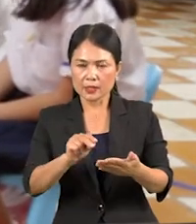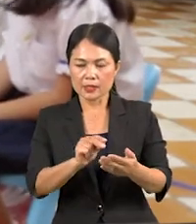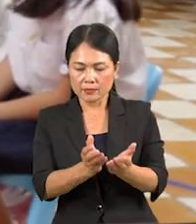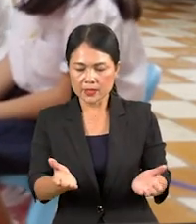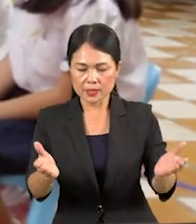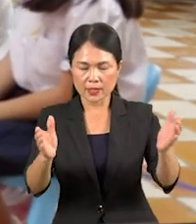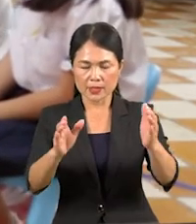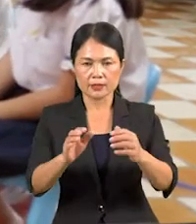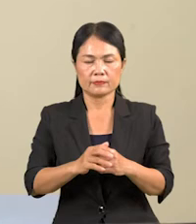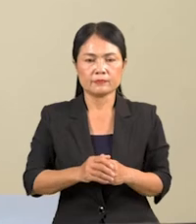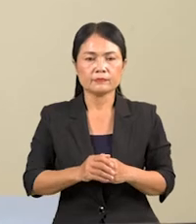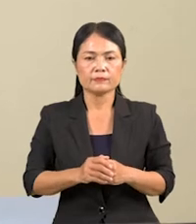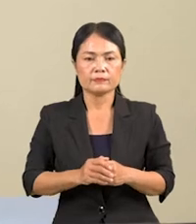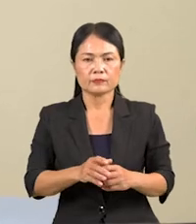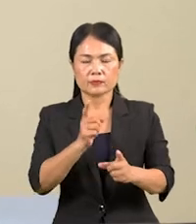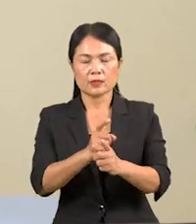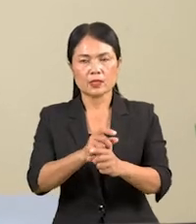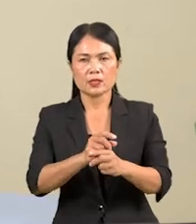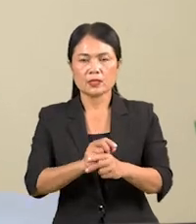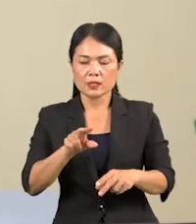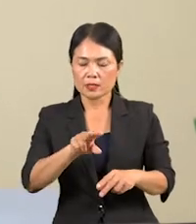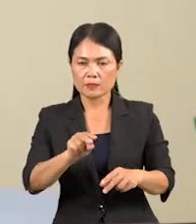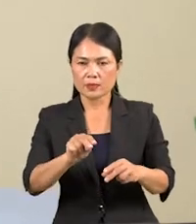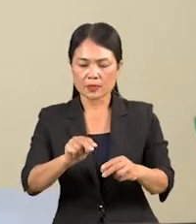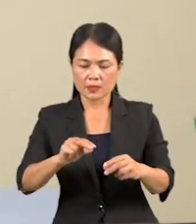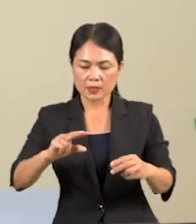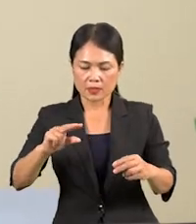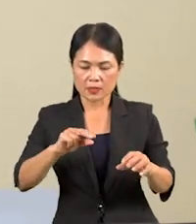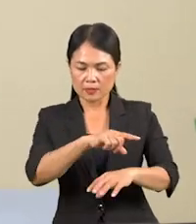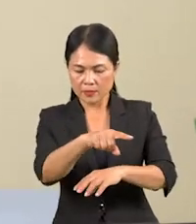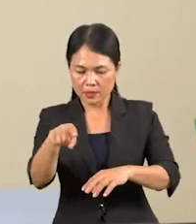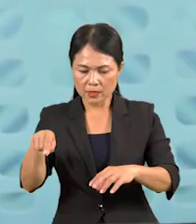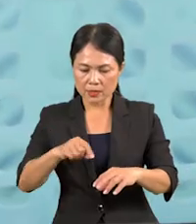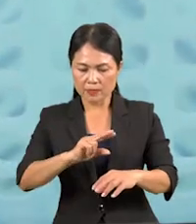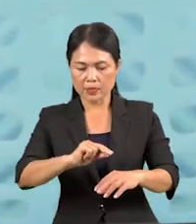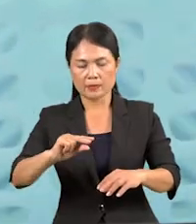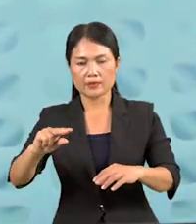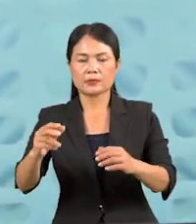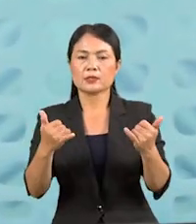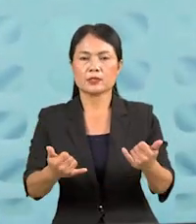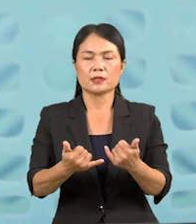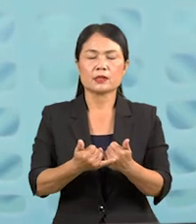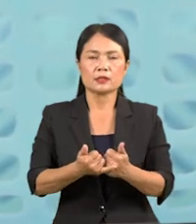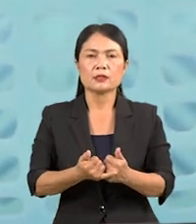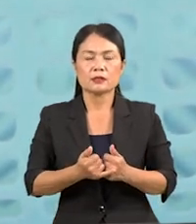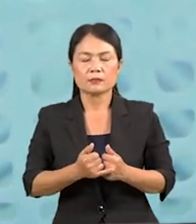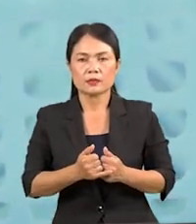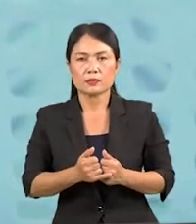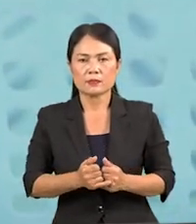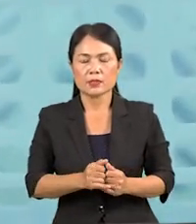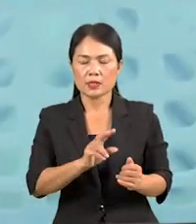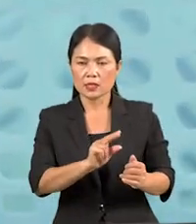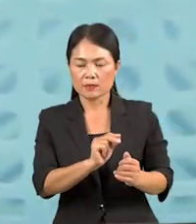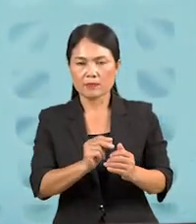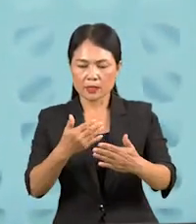ហ៎ចាកូនត្រូវយកដង្គៀបនេះគៀបនៅមាត់កញ្ច្រែងឃើញទេគឺគៀបបែបនេះឲ្យបាន